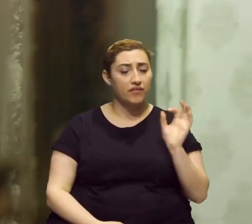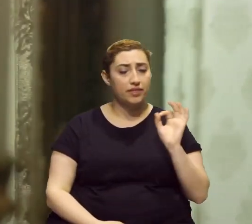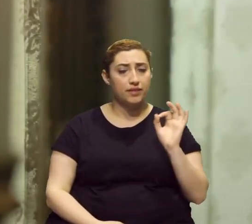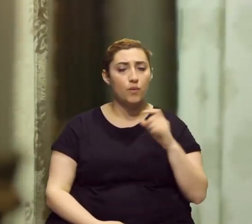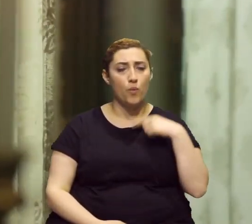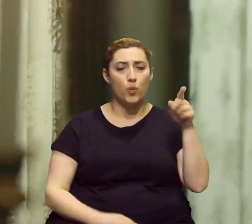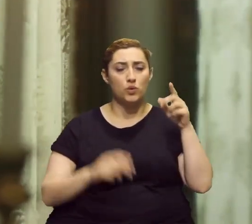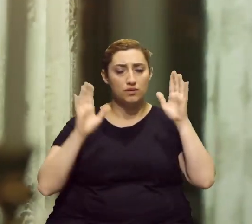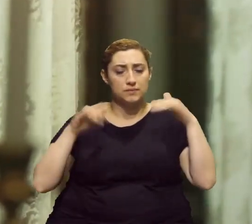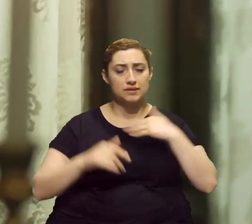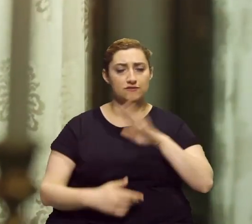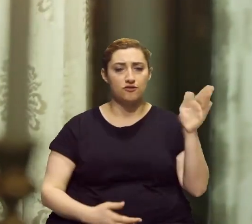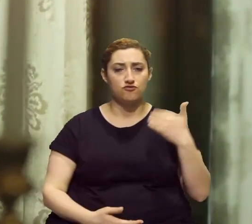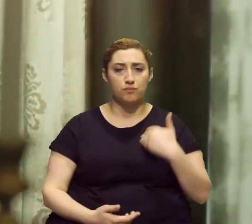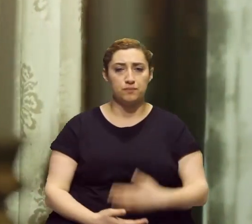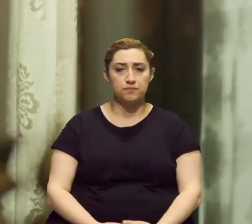Evet, orada kılacağım.